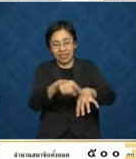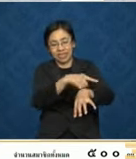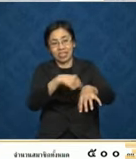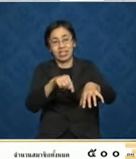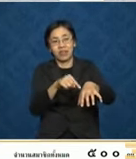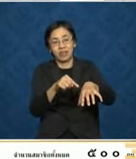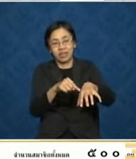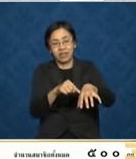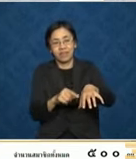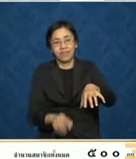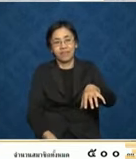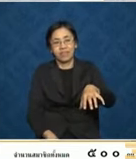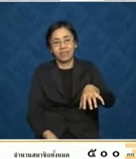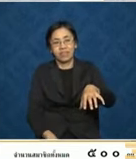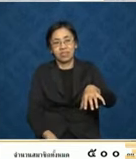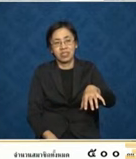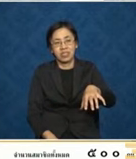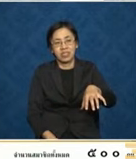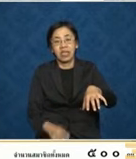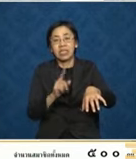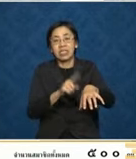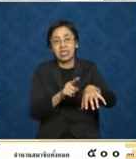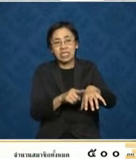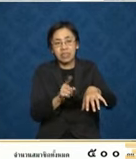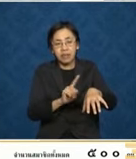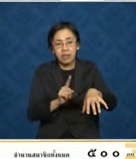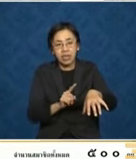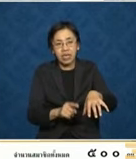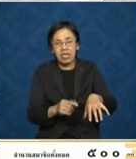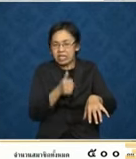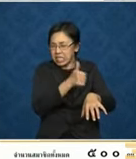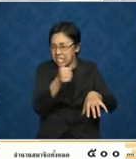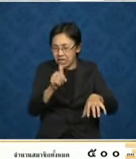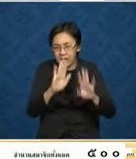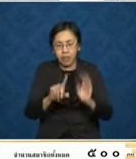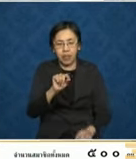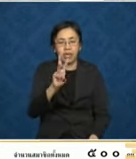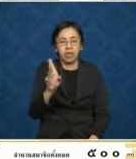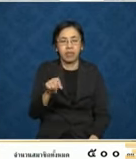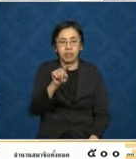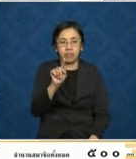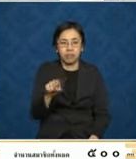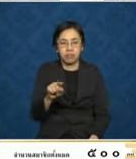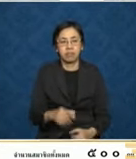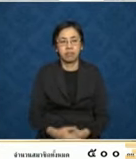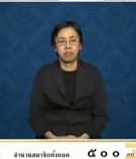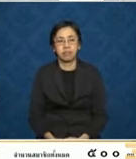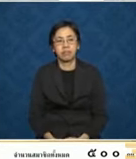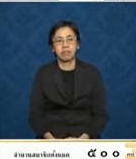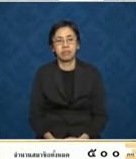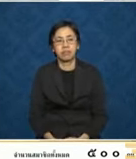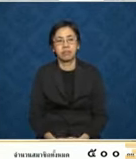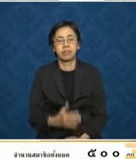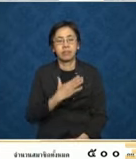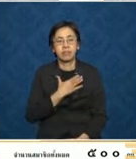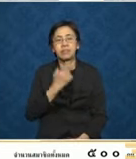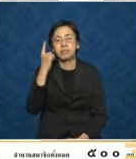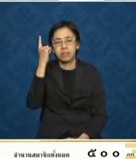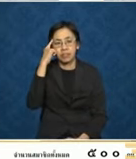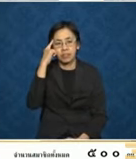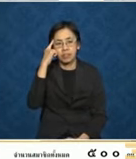ถึงสถานที่ดีนะคะตามหลักวิชาการเนี่ยเพียง 26% เท่านั้นนะคะดังนั้นดิฉันคิดว่า